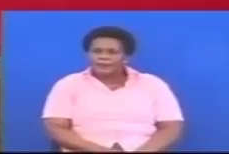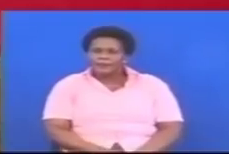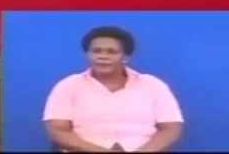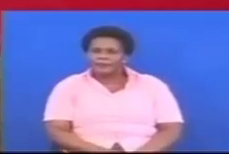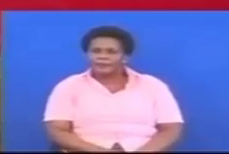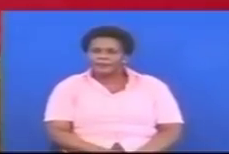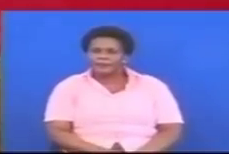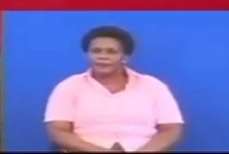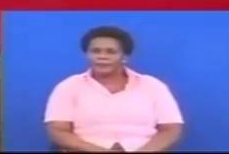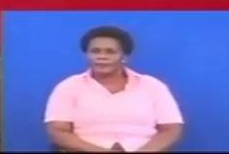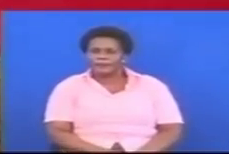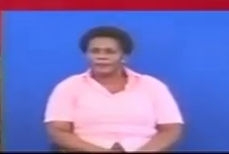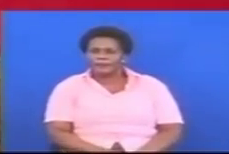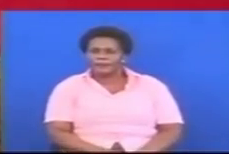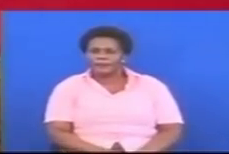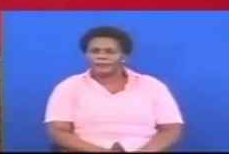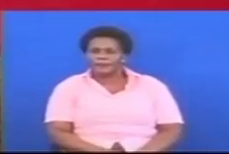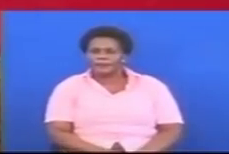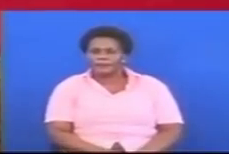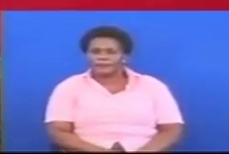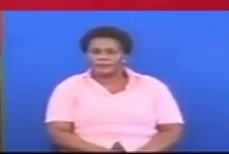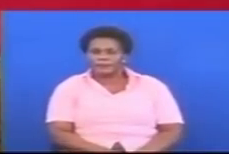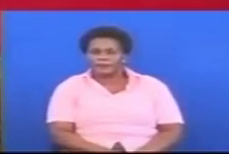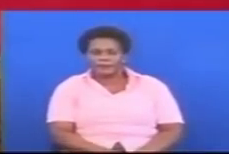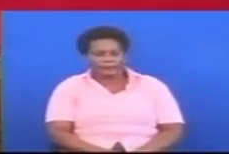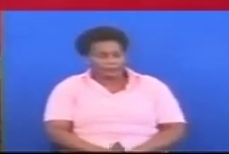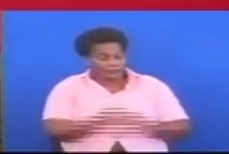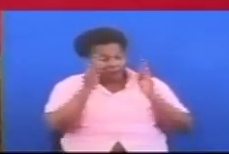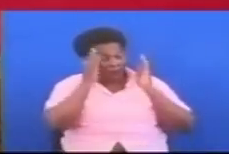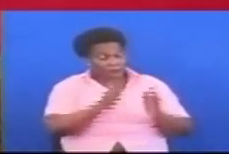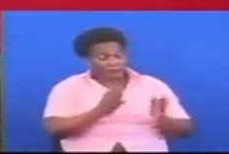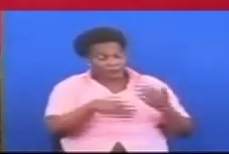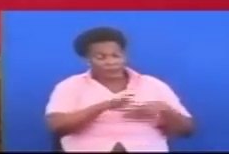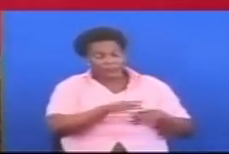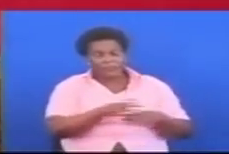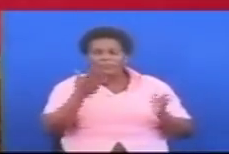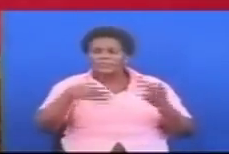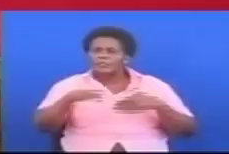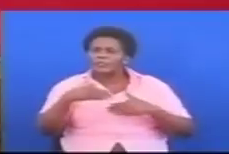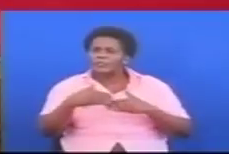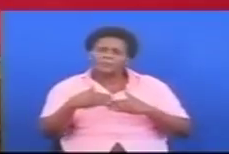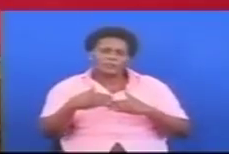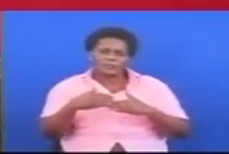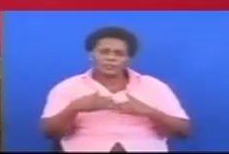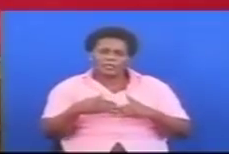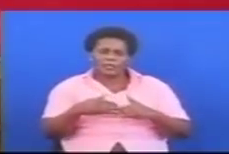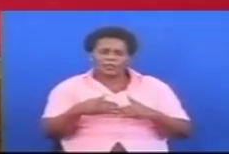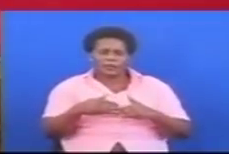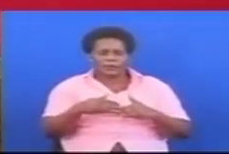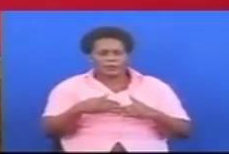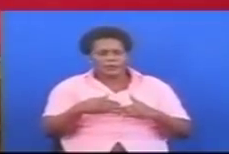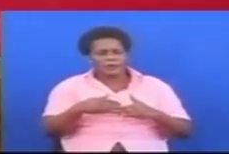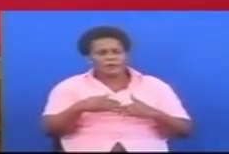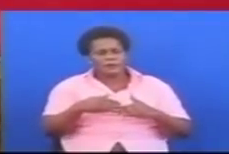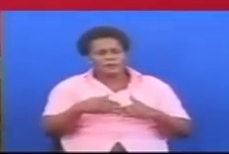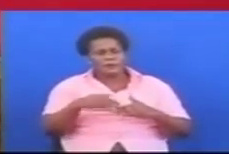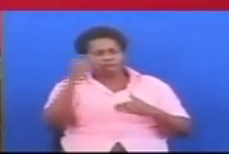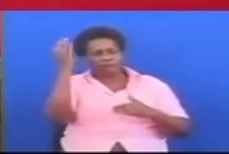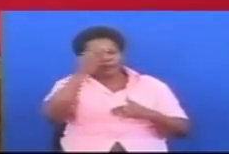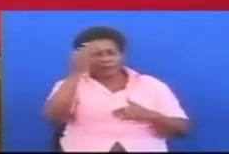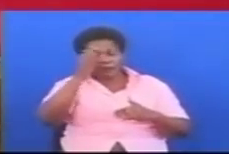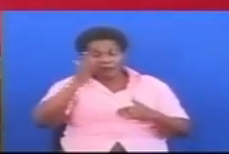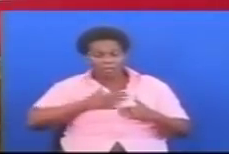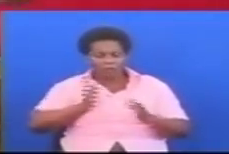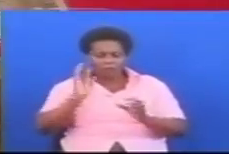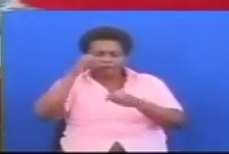Mheshimiwa mwenyekiti, taarifa hii naomba iingie katika Hansard kama ilivyo katika vitabu vya taarifa ya